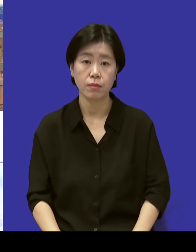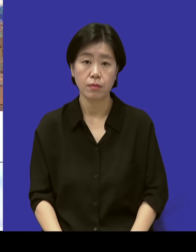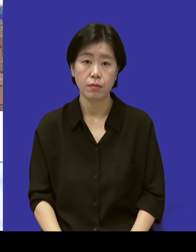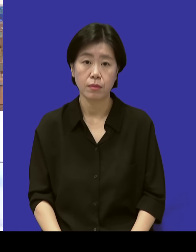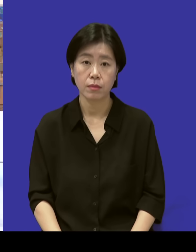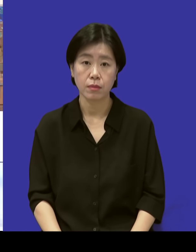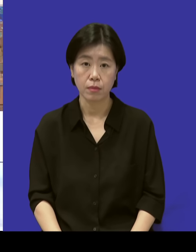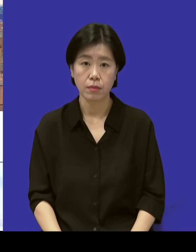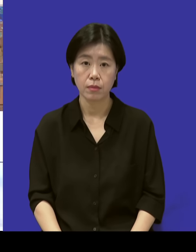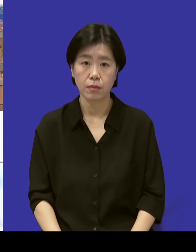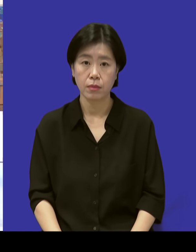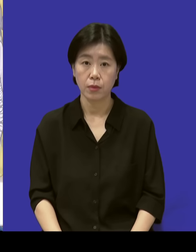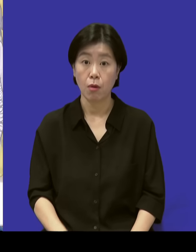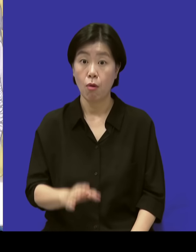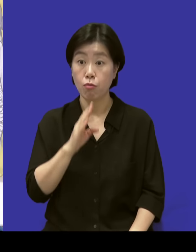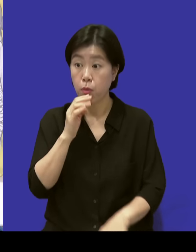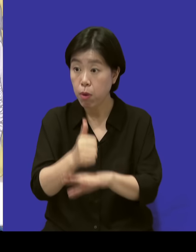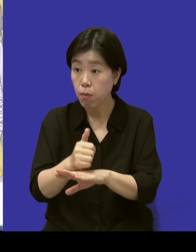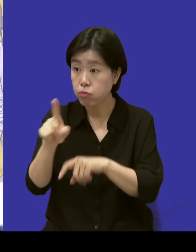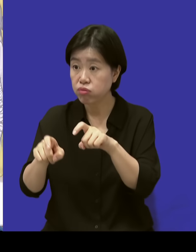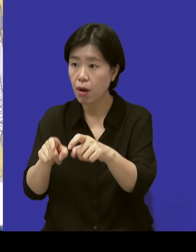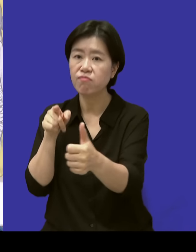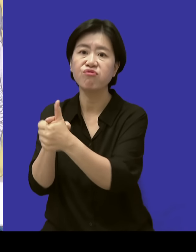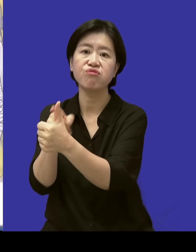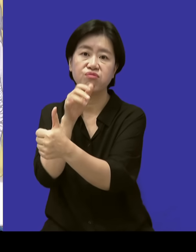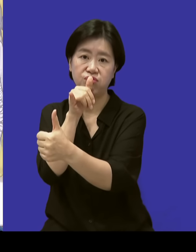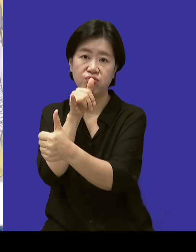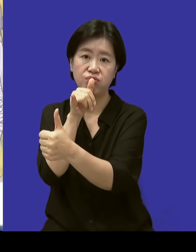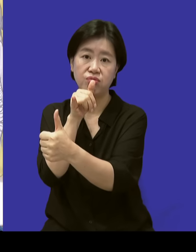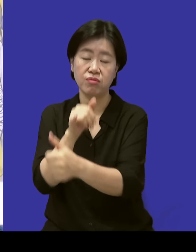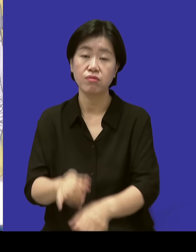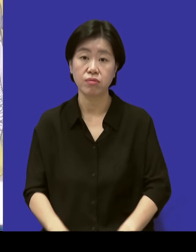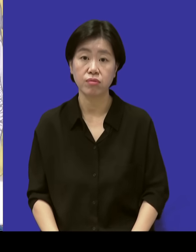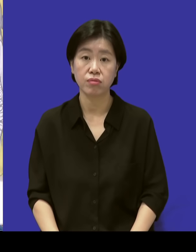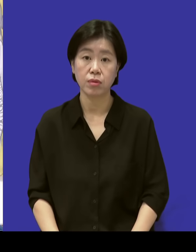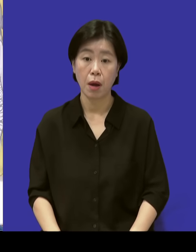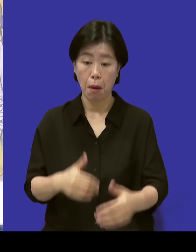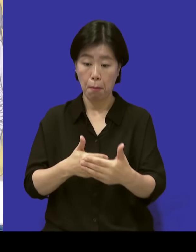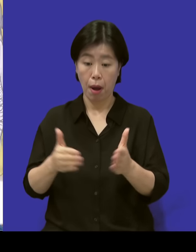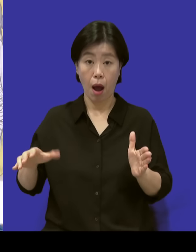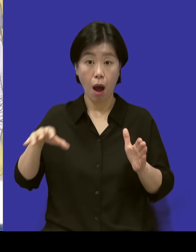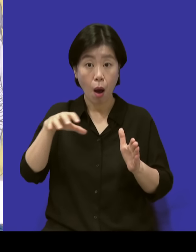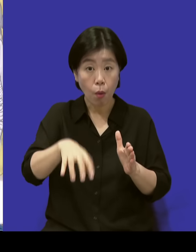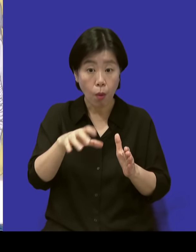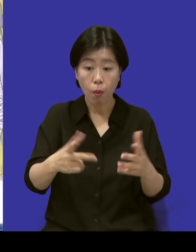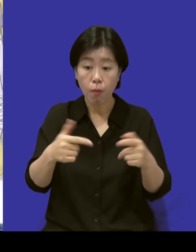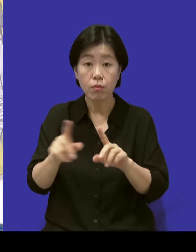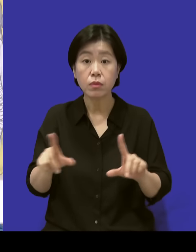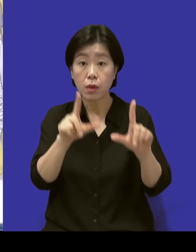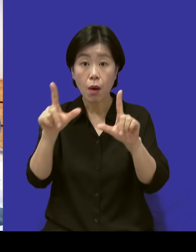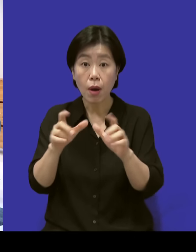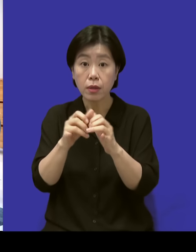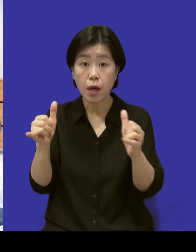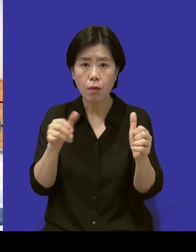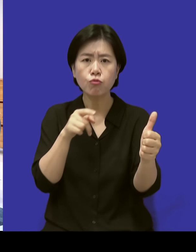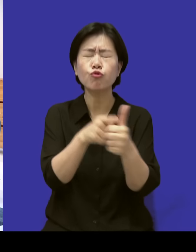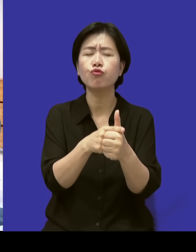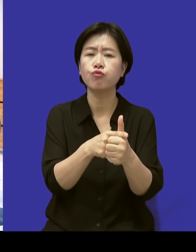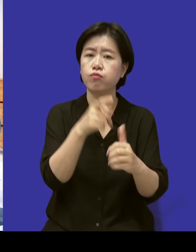획 돌면은 그걸 실행 옮겨요. 실제로 그래가지고 같이 방에 있는 수용자를 죽인 사건도 몇 번